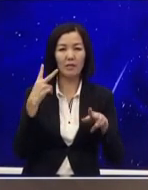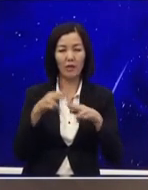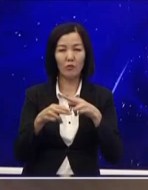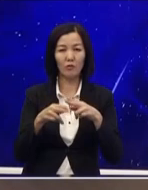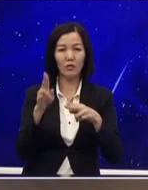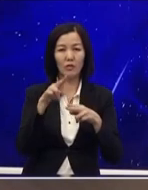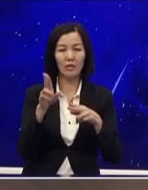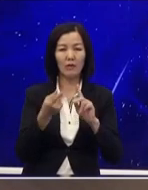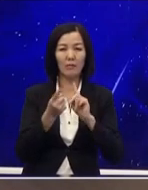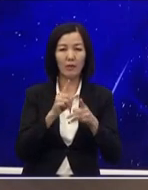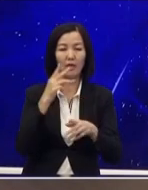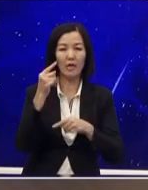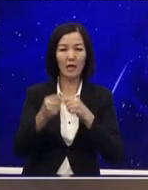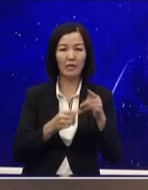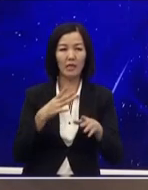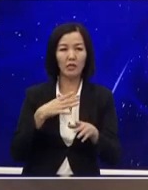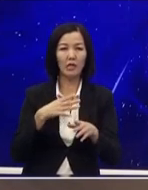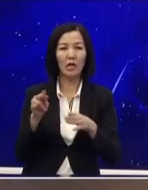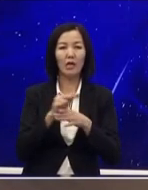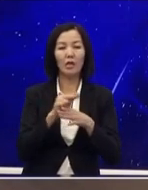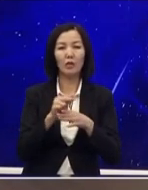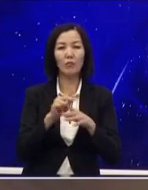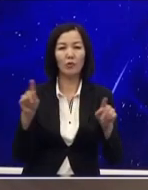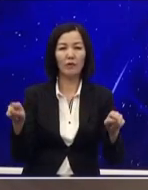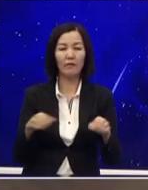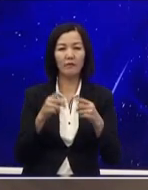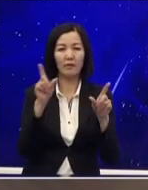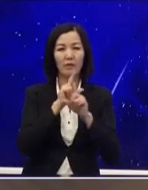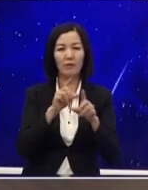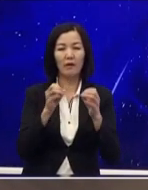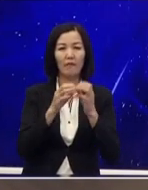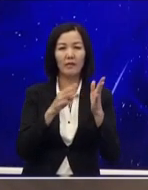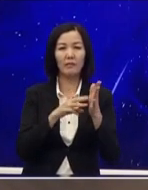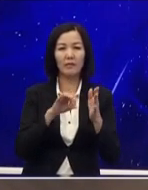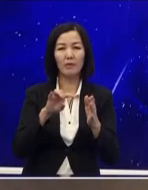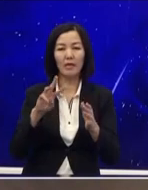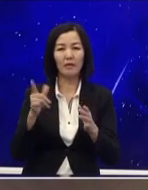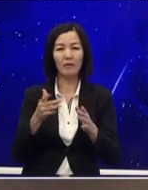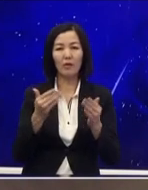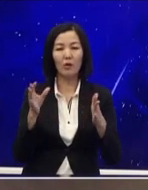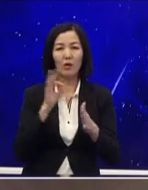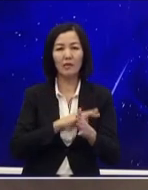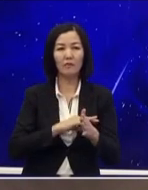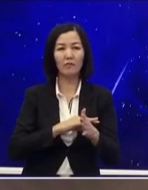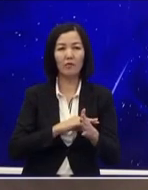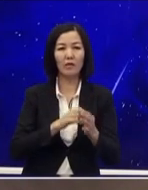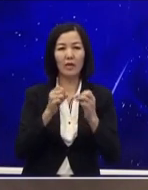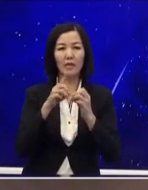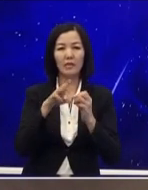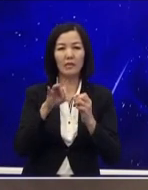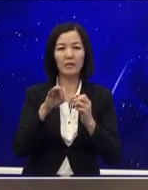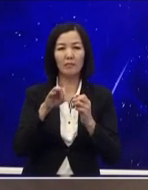Один объект переходящий. Скажу еще, на ремонт и возведение объектов из 18 миллиардов тенге уже освоено порядка